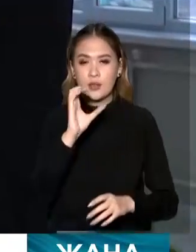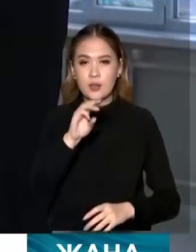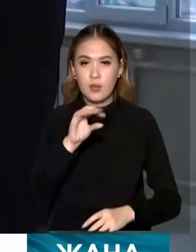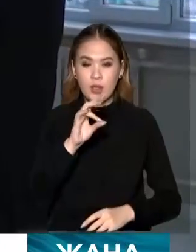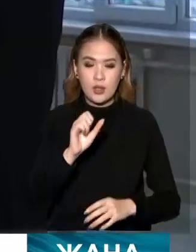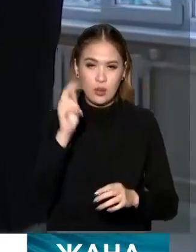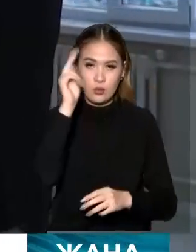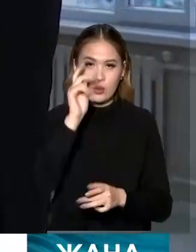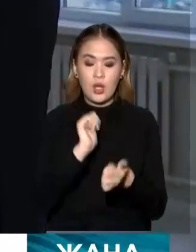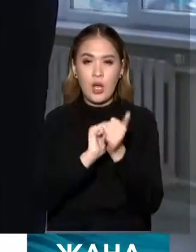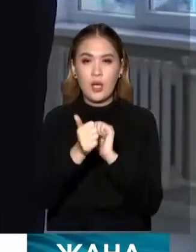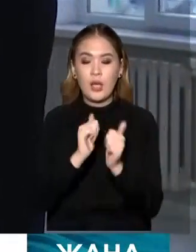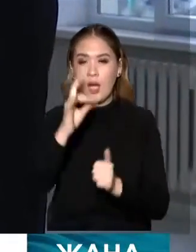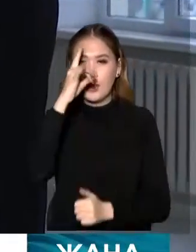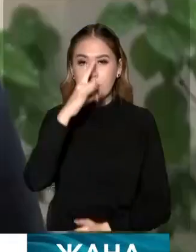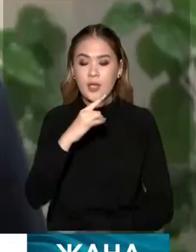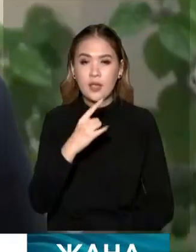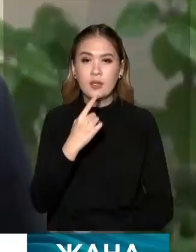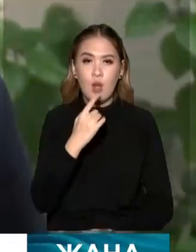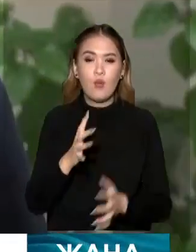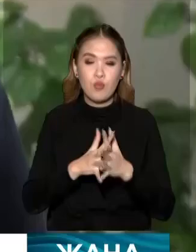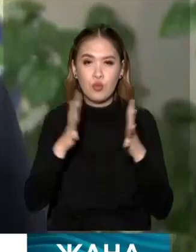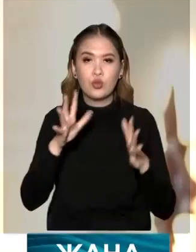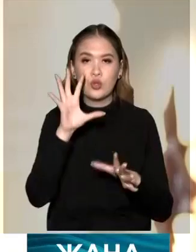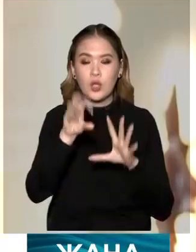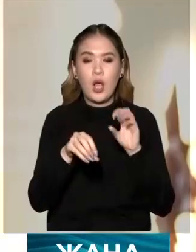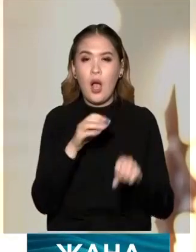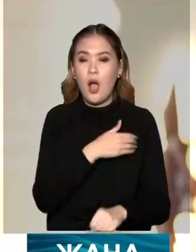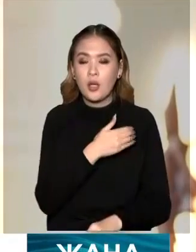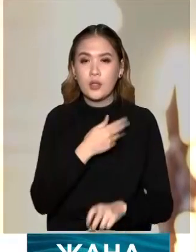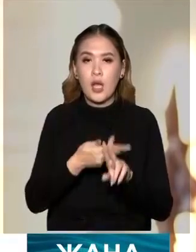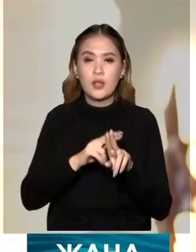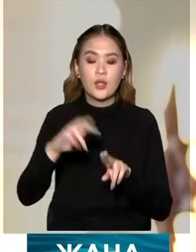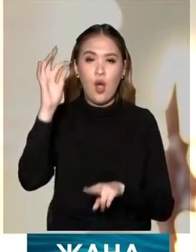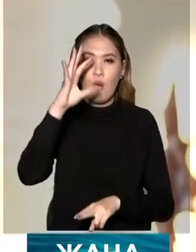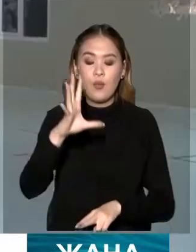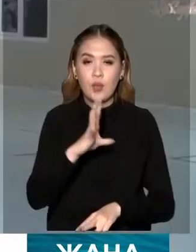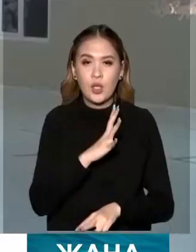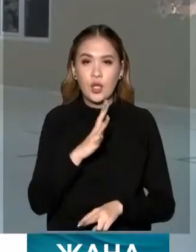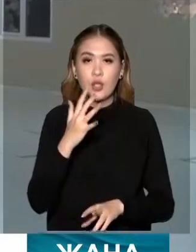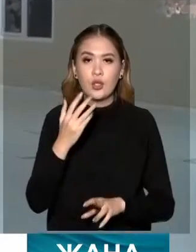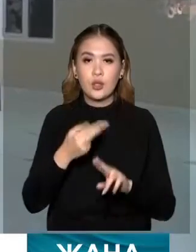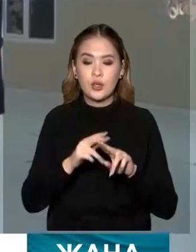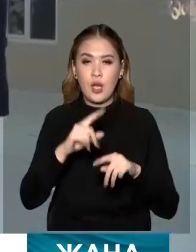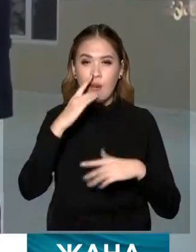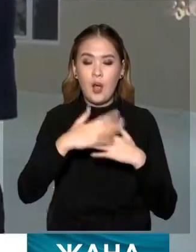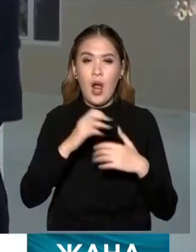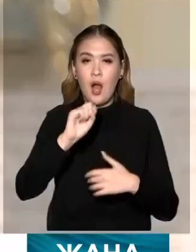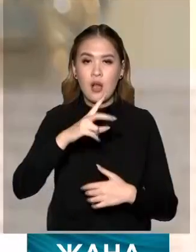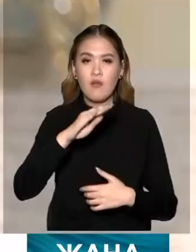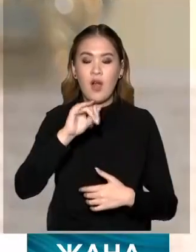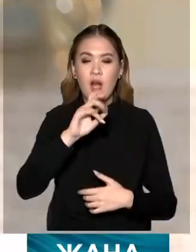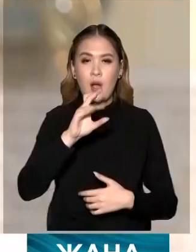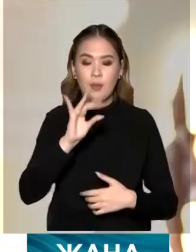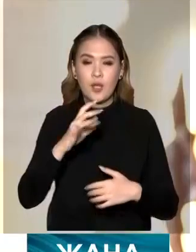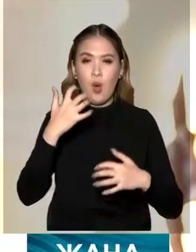сайын қазақ сыныптарға сұраныс артып жатыр. Бұрынғы бұның атауы нөмір 53 орта мектеп болды. Биылдан басып Әл-Фараби атындағы